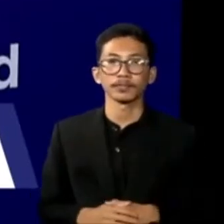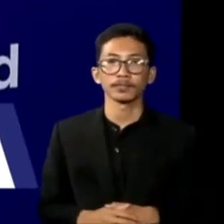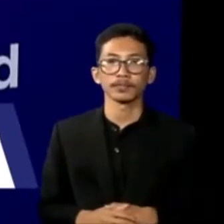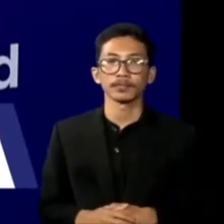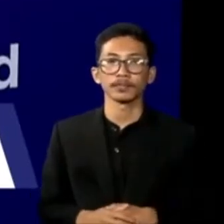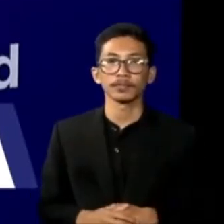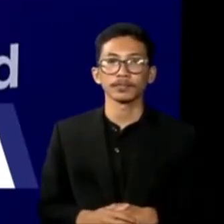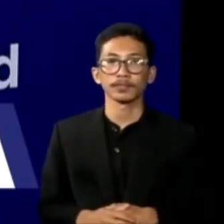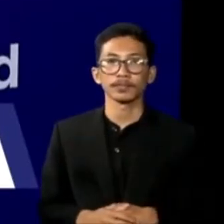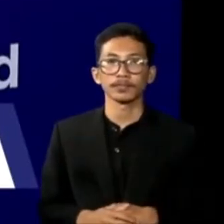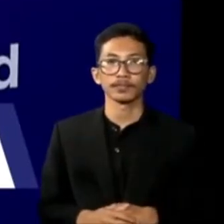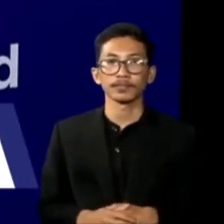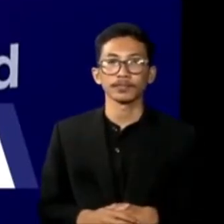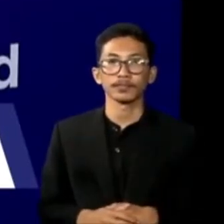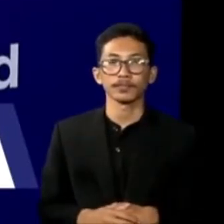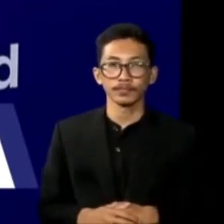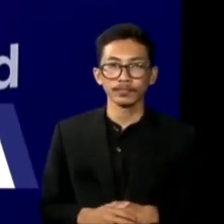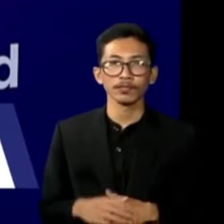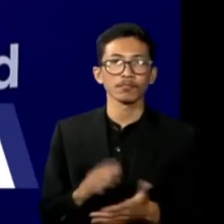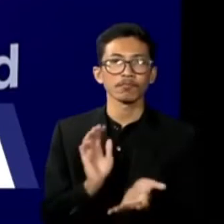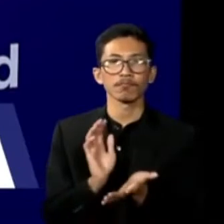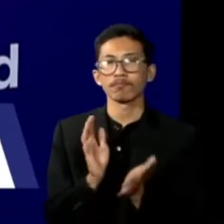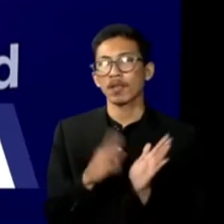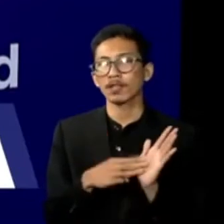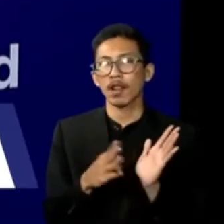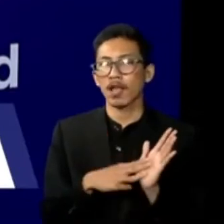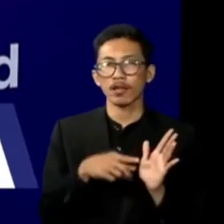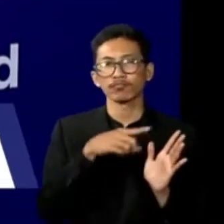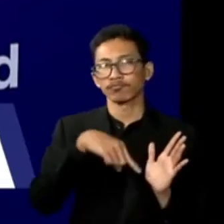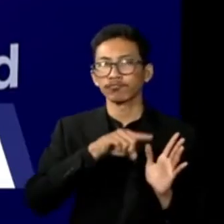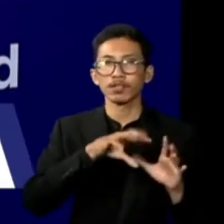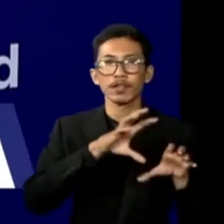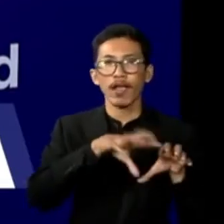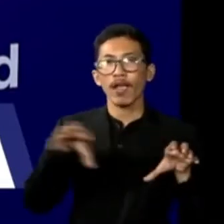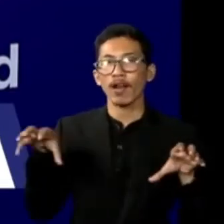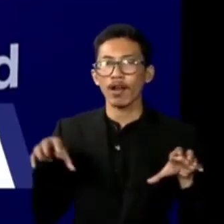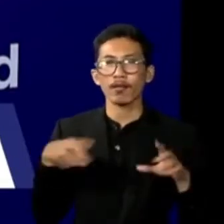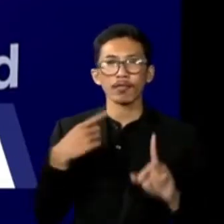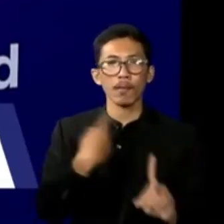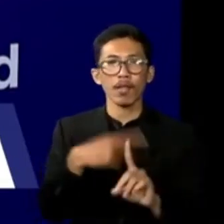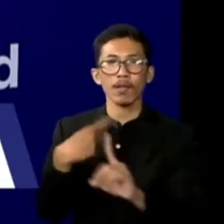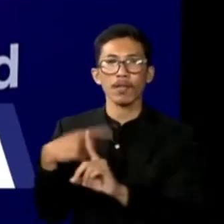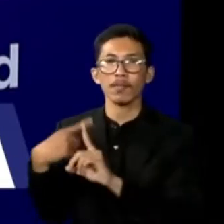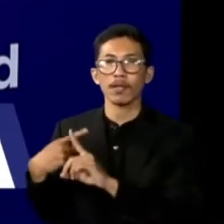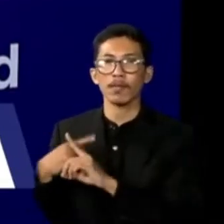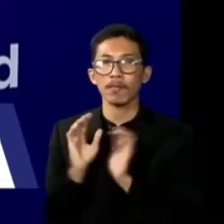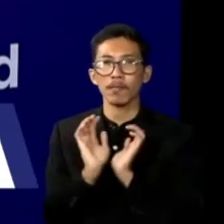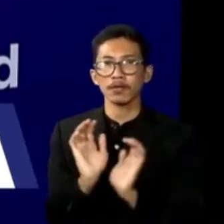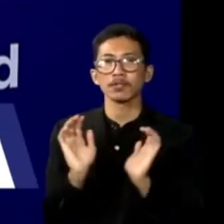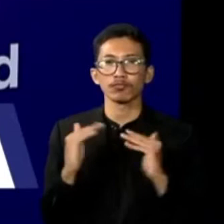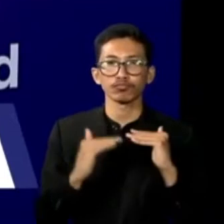Jakarta pemirsa penambahan kasus di sejumlah daerah pekan ini mencapai kasus yang relatif lebih tinggi dibandingkan waktu-waktu